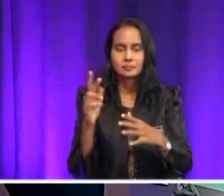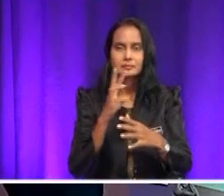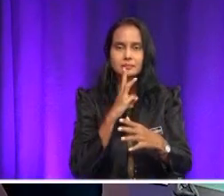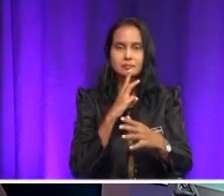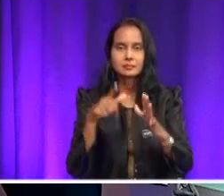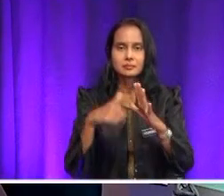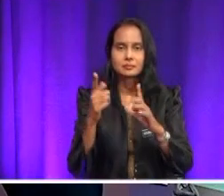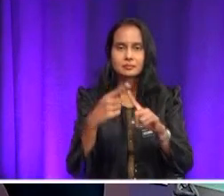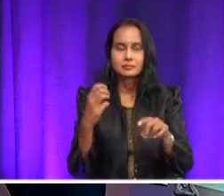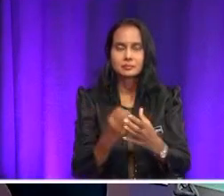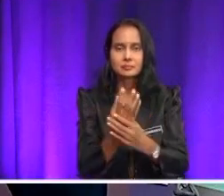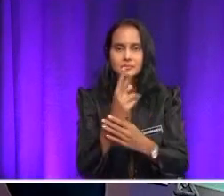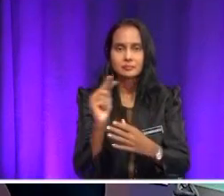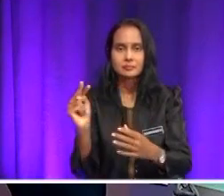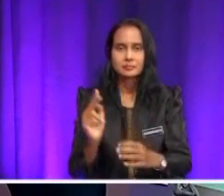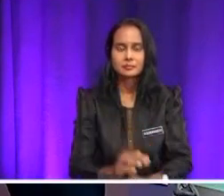dari tumbuhan